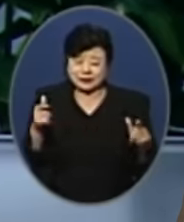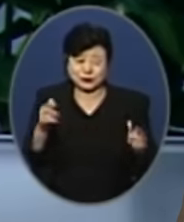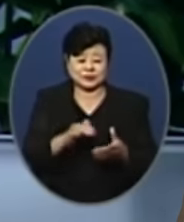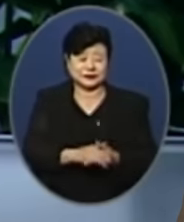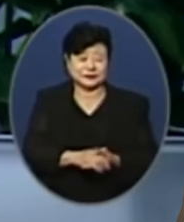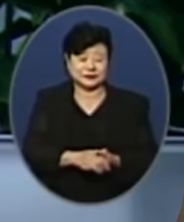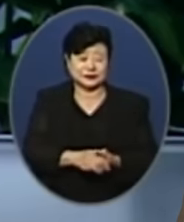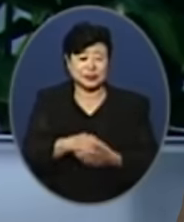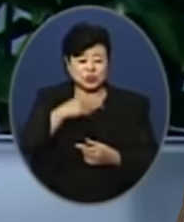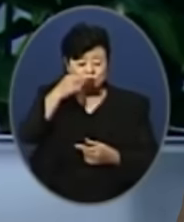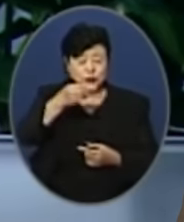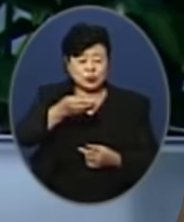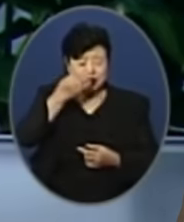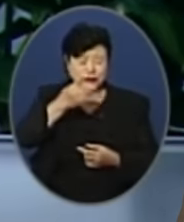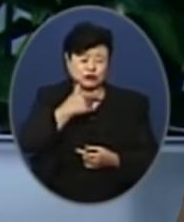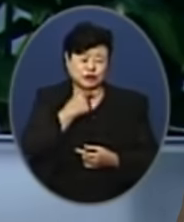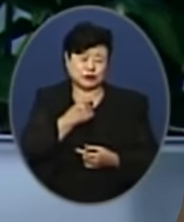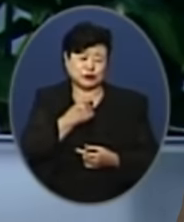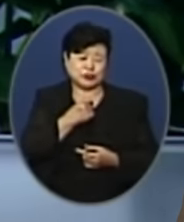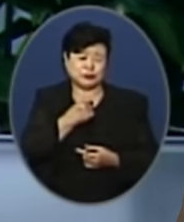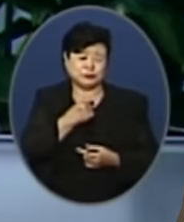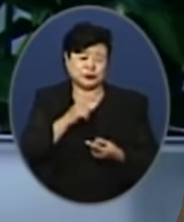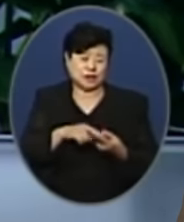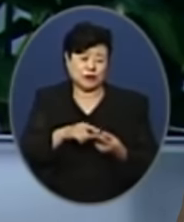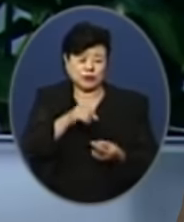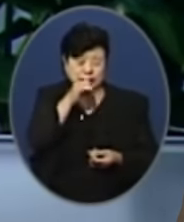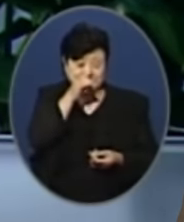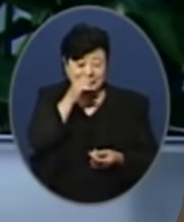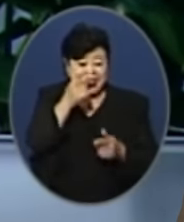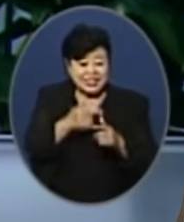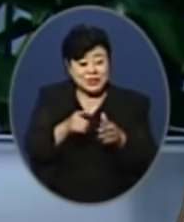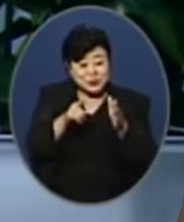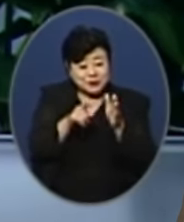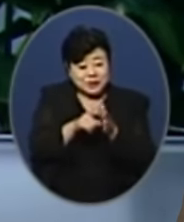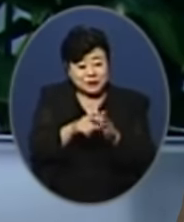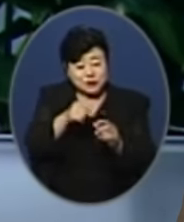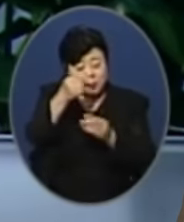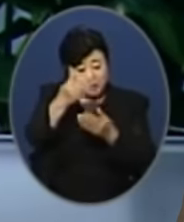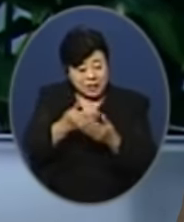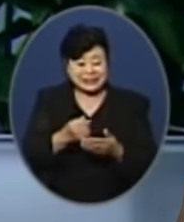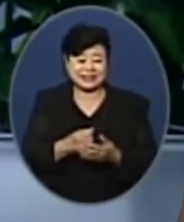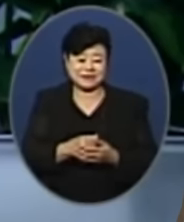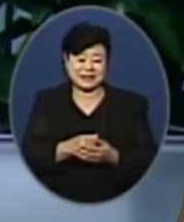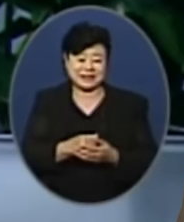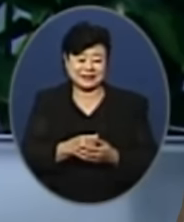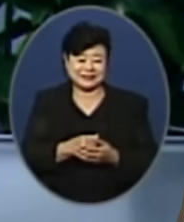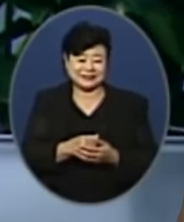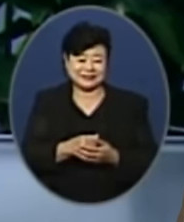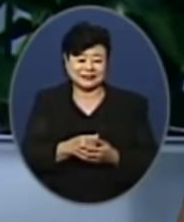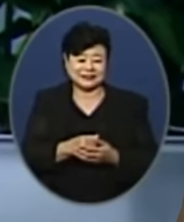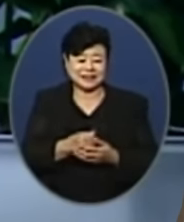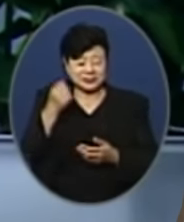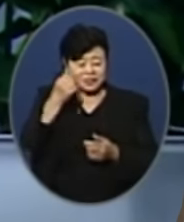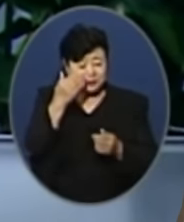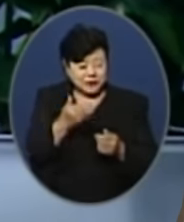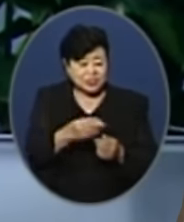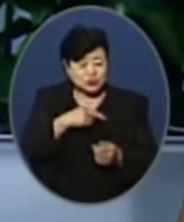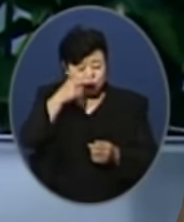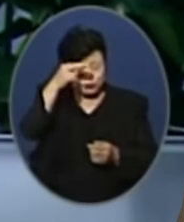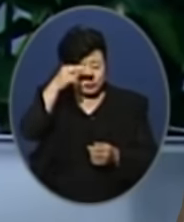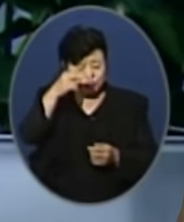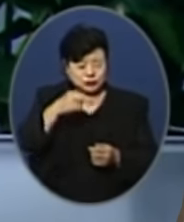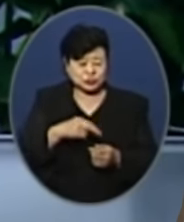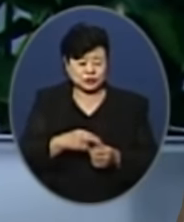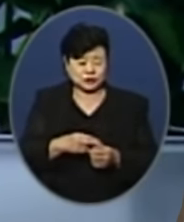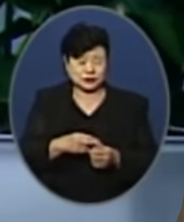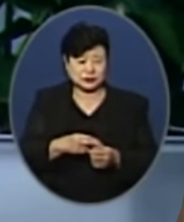아닙니다. 술 마시고 싶은 생각은 그대로 있는데 예수를 믿어 구원을 받았습니다. 성령이 술을 이기게 할